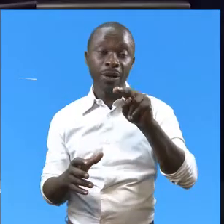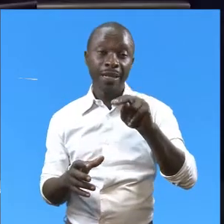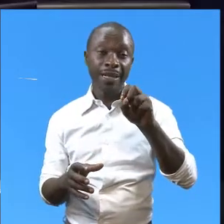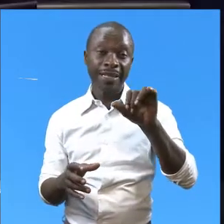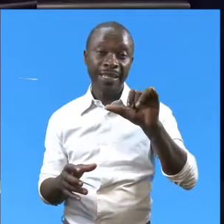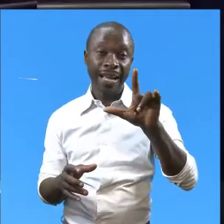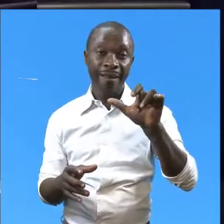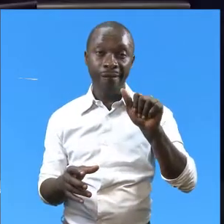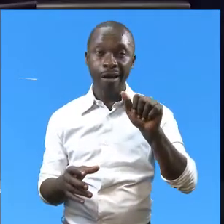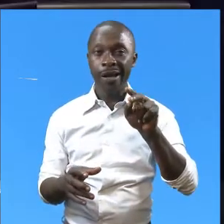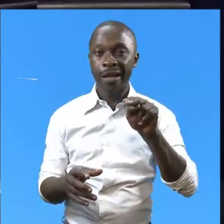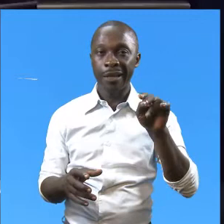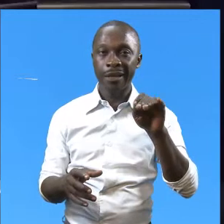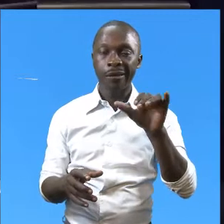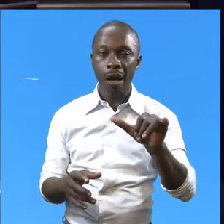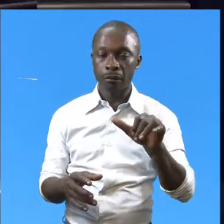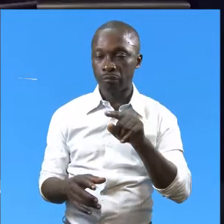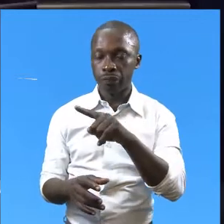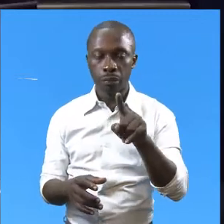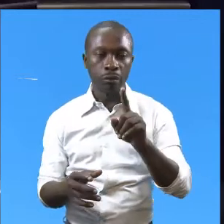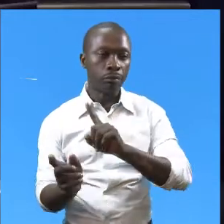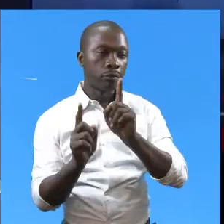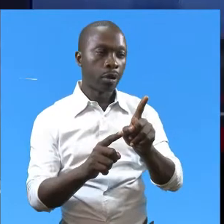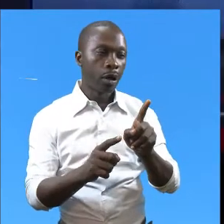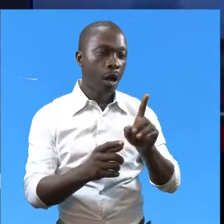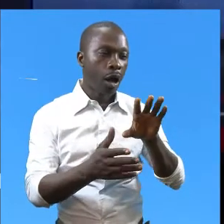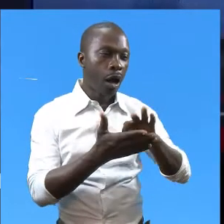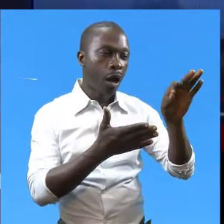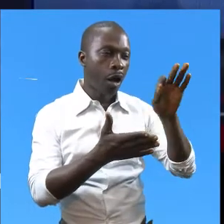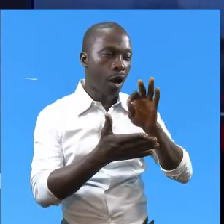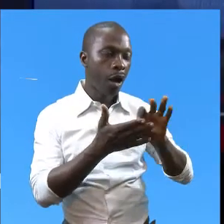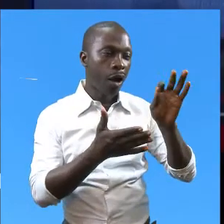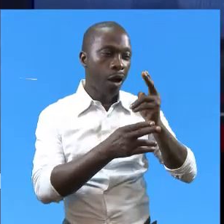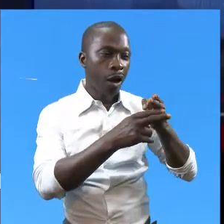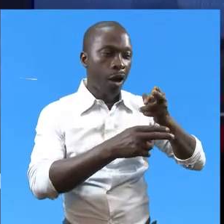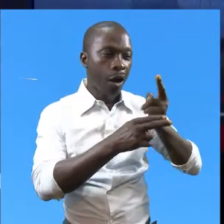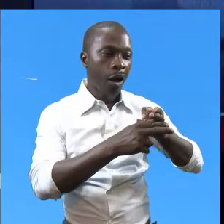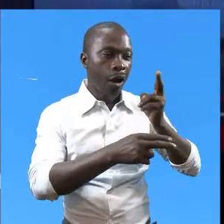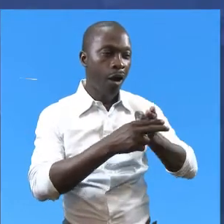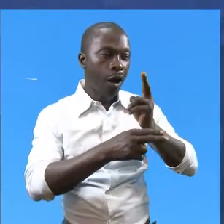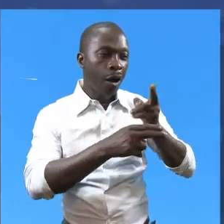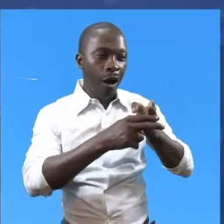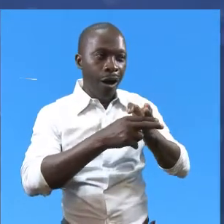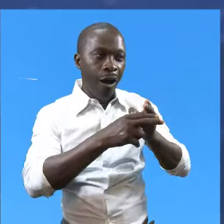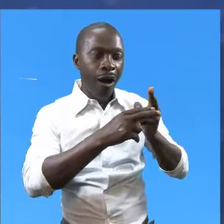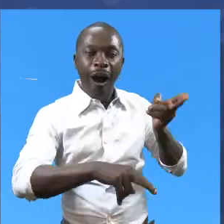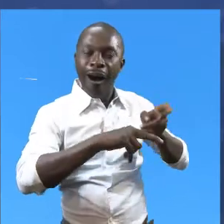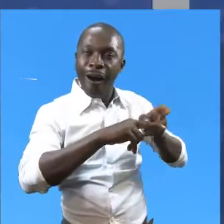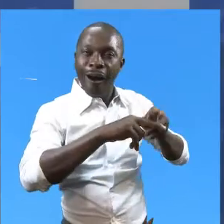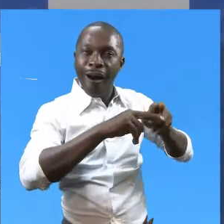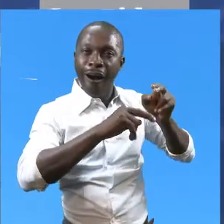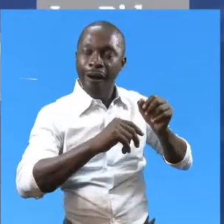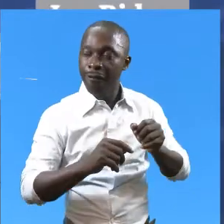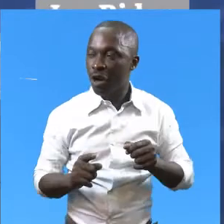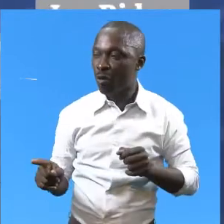de Pennsylvanie, ce qui lui a ouvert les portes de la Maison-Blanche. Alors que Donald Trump continue de clamer la victoire et n'a pas félicité